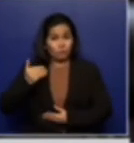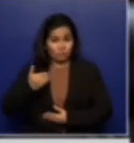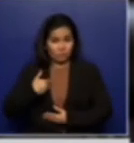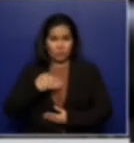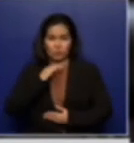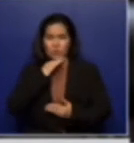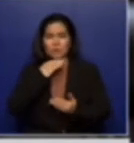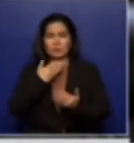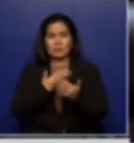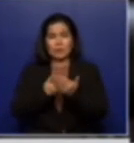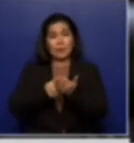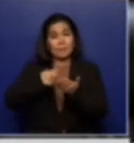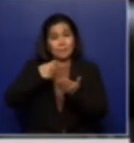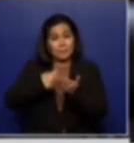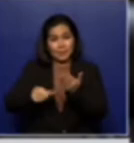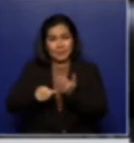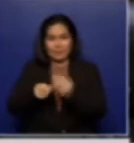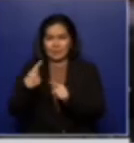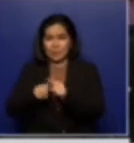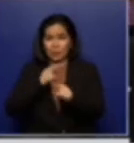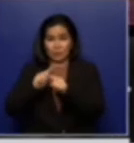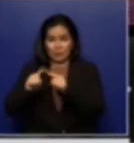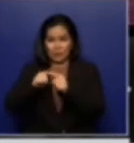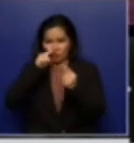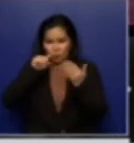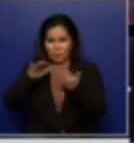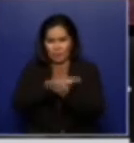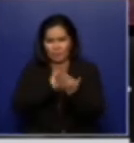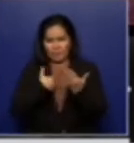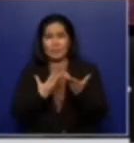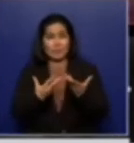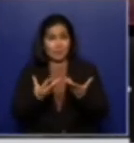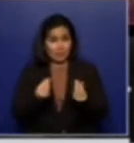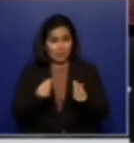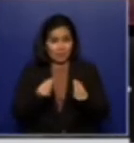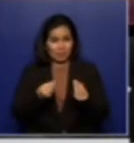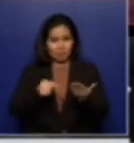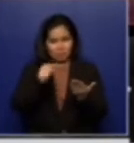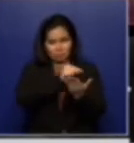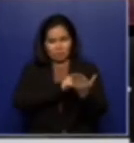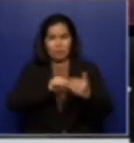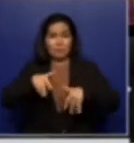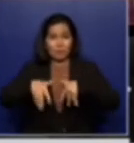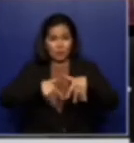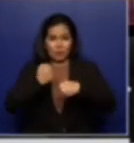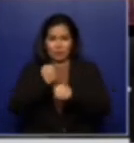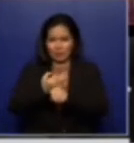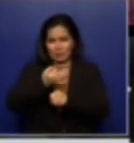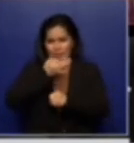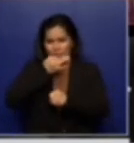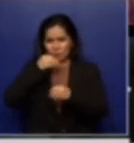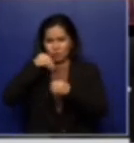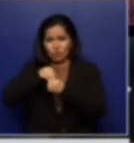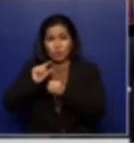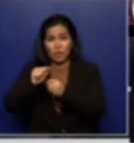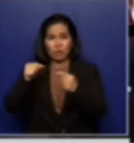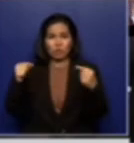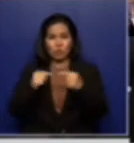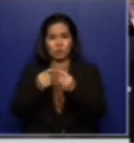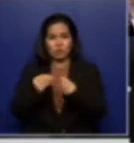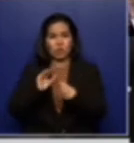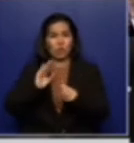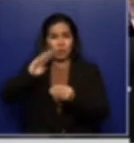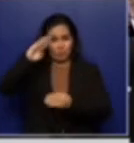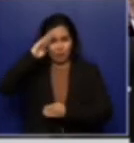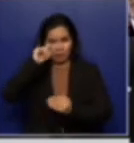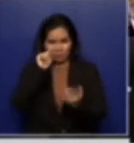เก็บทั้งประเทศผมเชื่อว่าทั้งประเทศนั้นมีที่พี่น้องประชาชนทำกินในที่ทหารมากมายท่